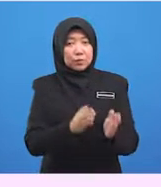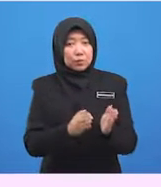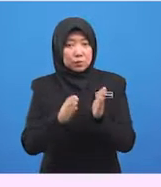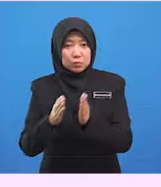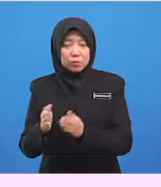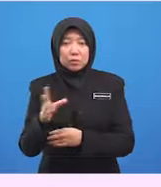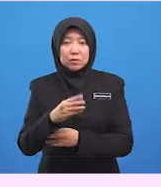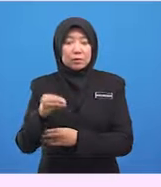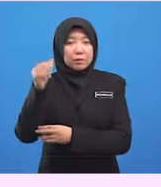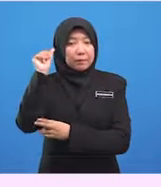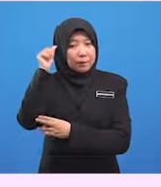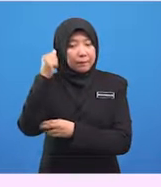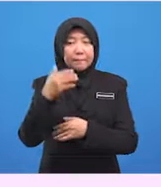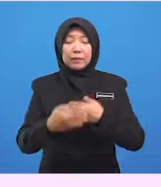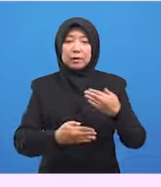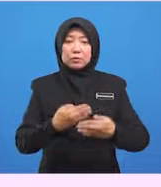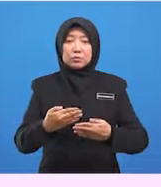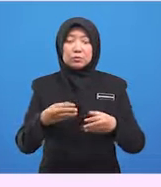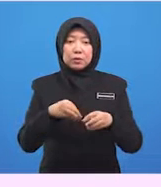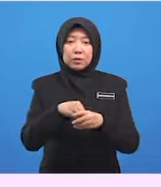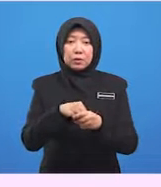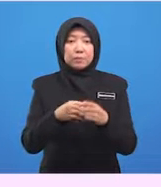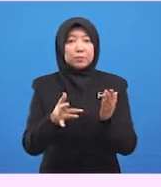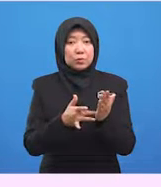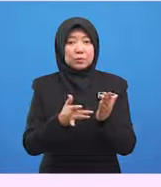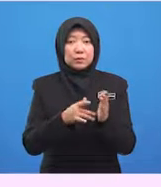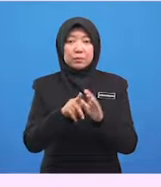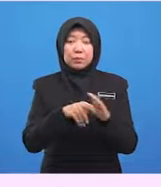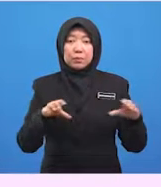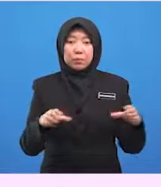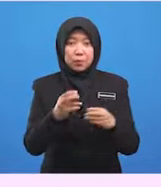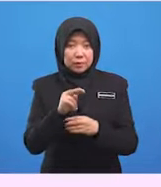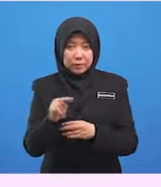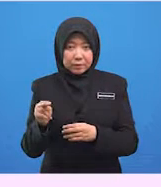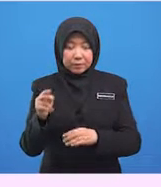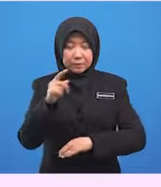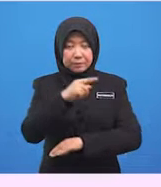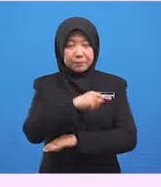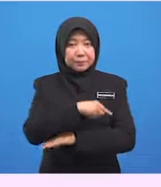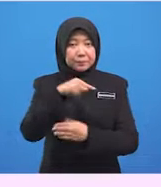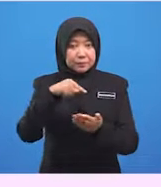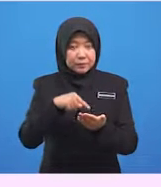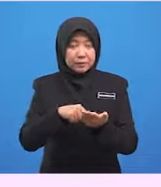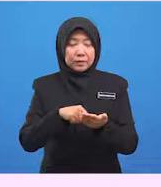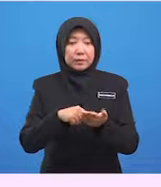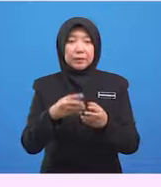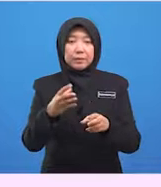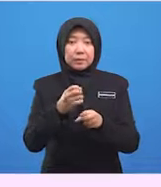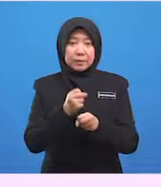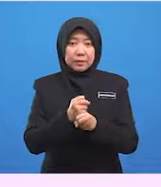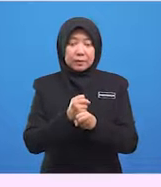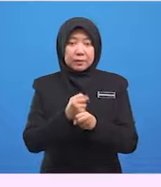dan dianggap maju dalam teknologi pembuatan hari ini dapat dilihat melalui